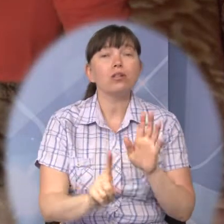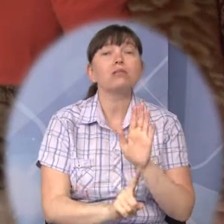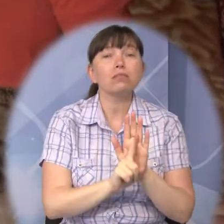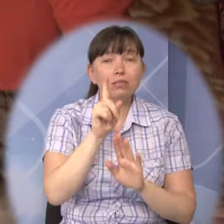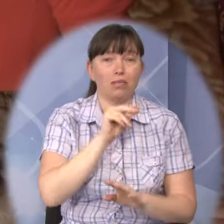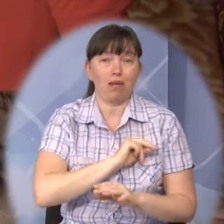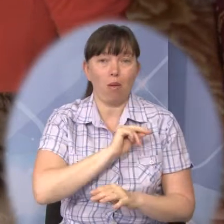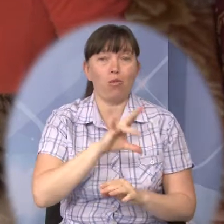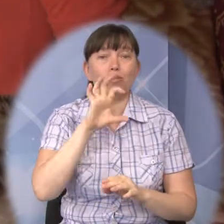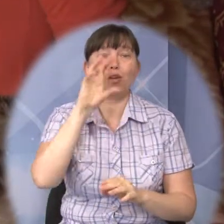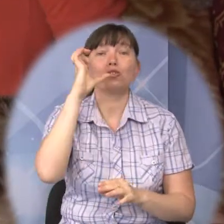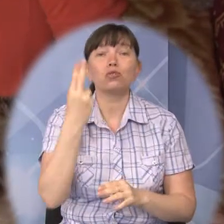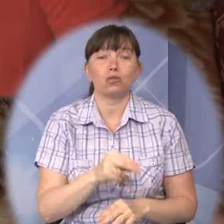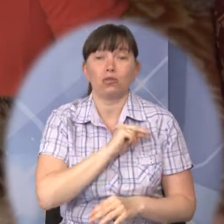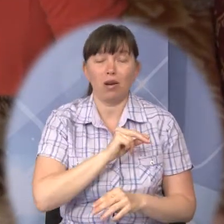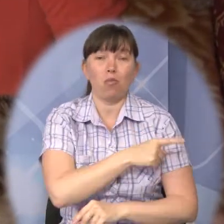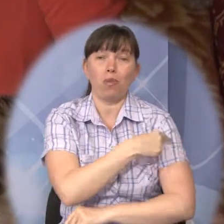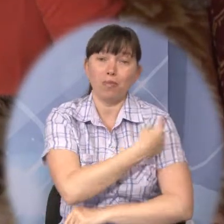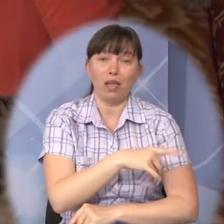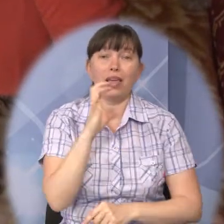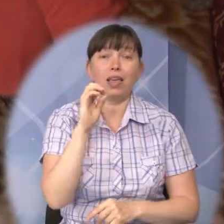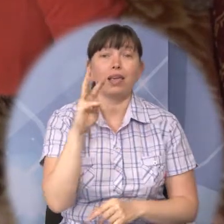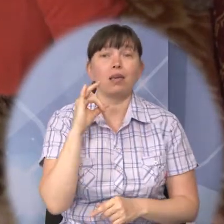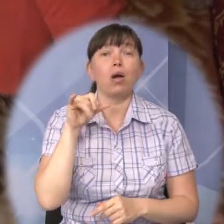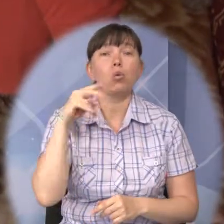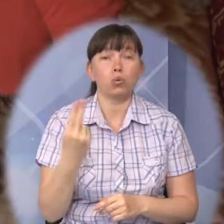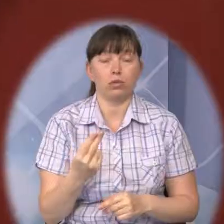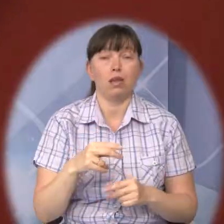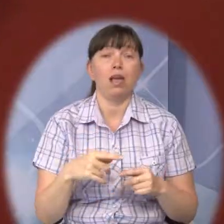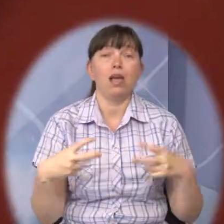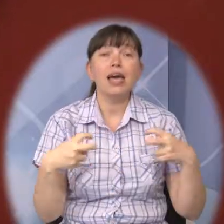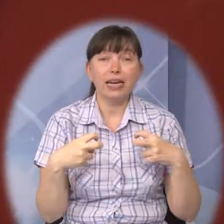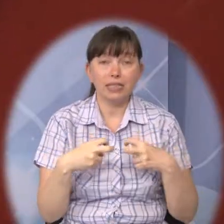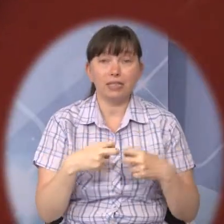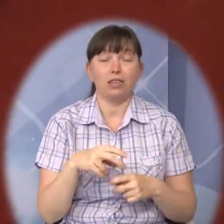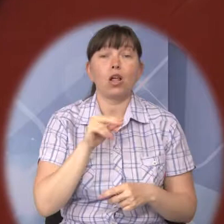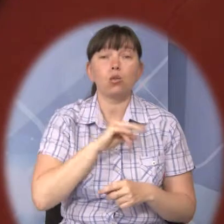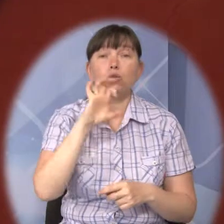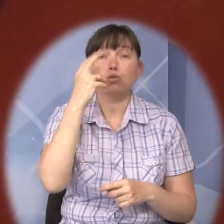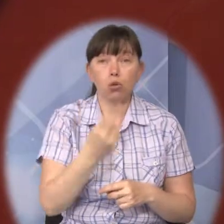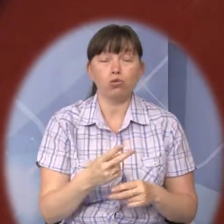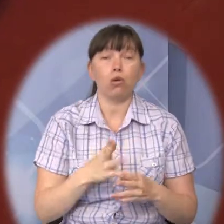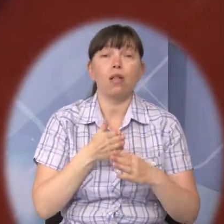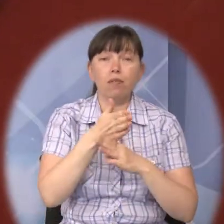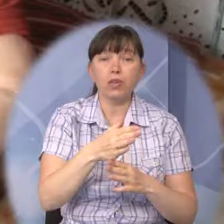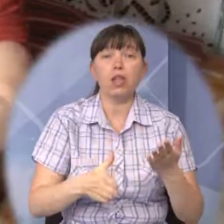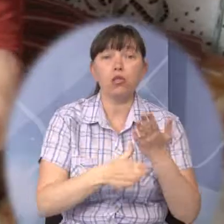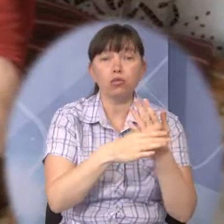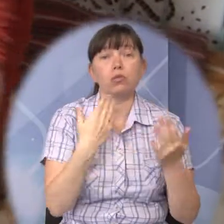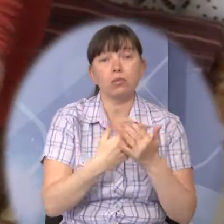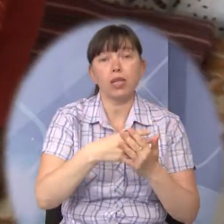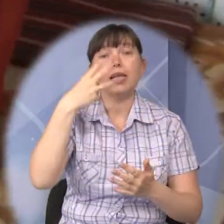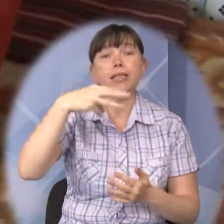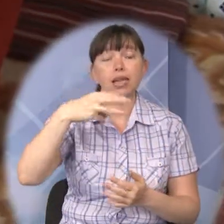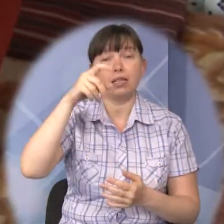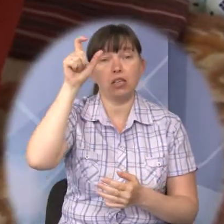Așa începe o zi de muncă a asistentelor sociale și medicale din satul Echimăuți, raionul Rezina. Lucrătorii sociali din partea statului vin în ajutorul